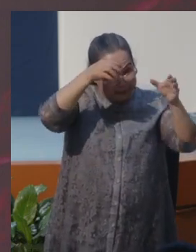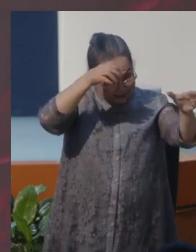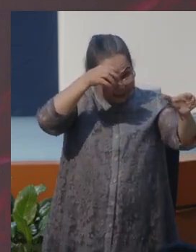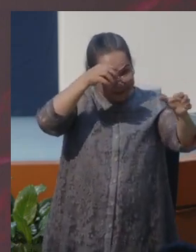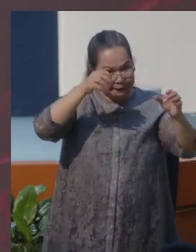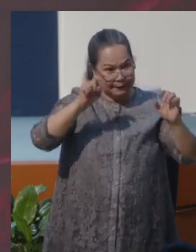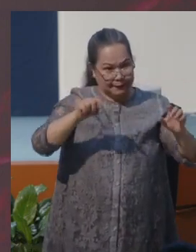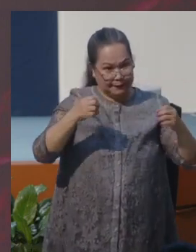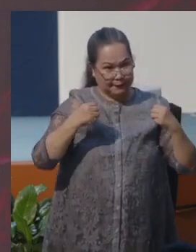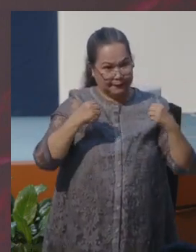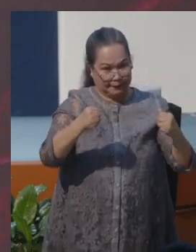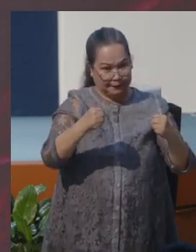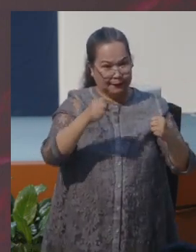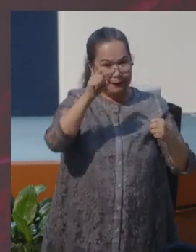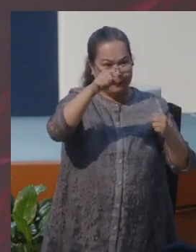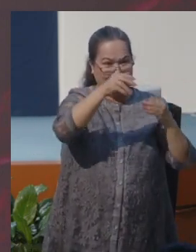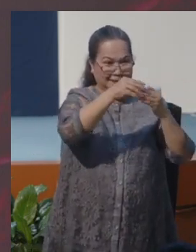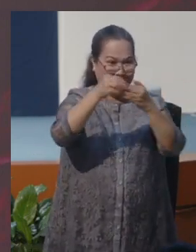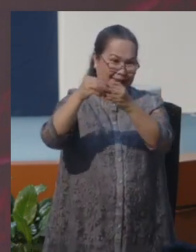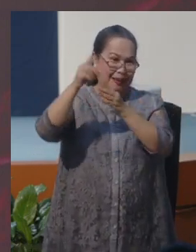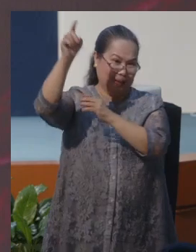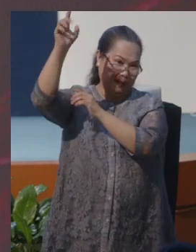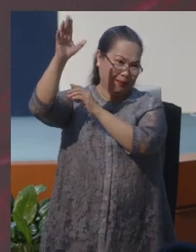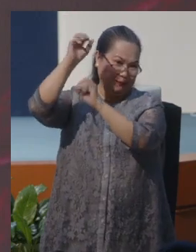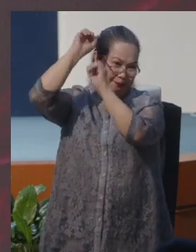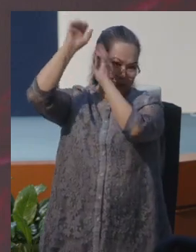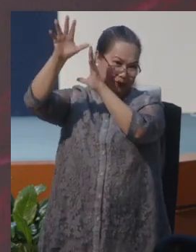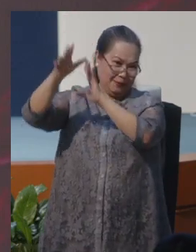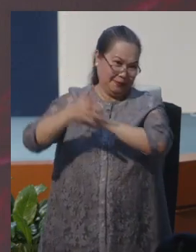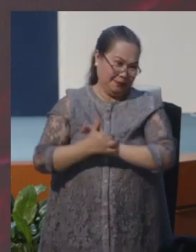niya ng guidance ng Diyos Ama.